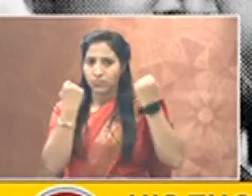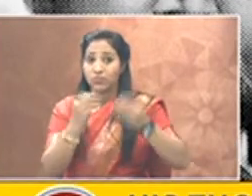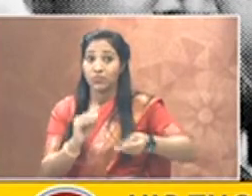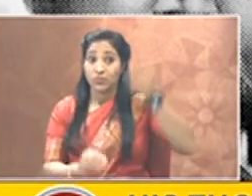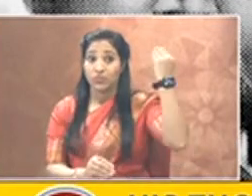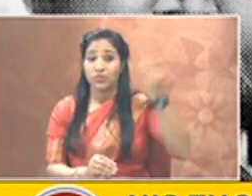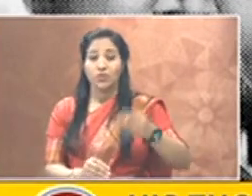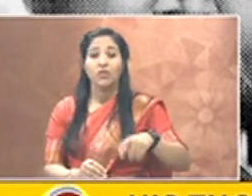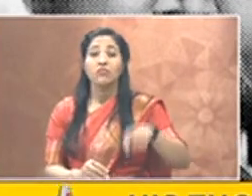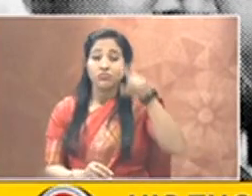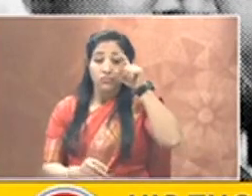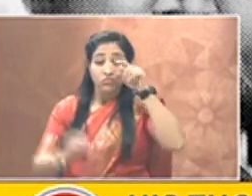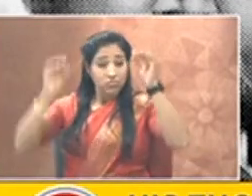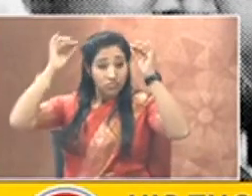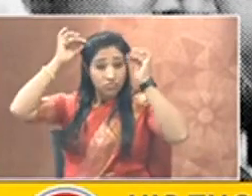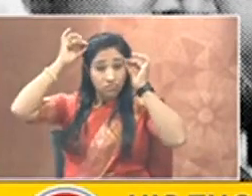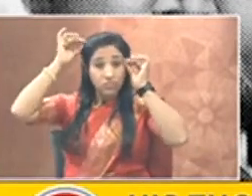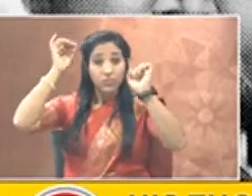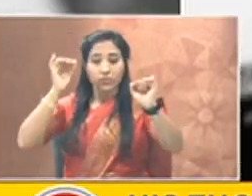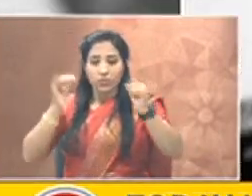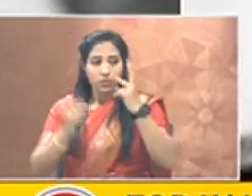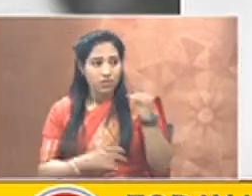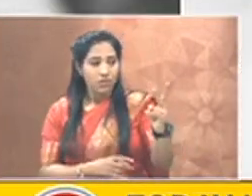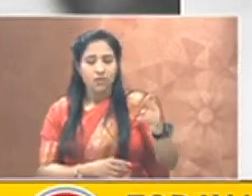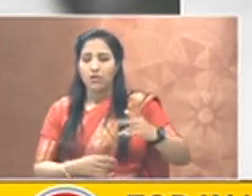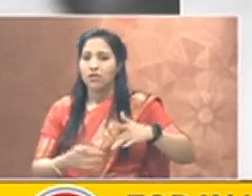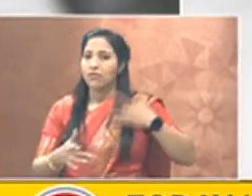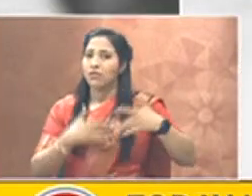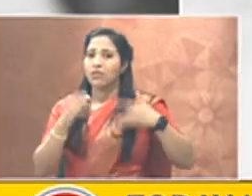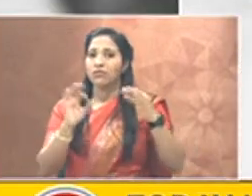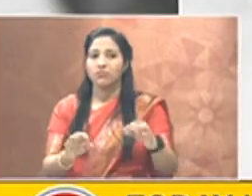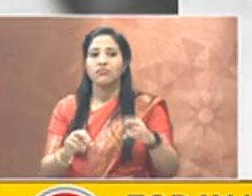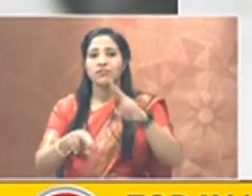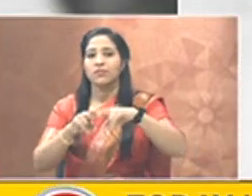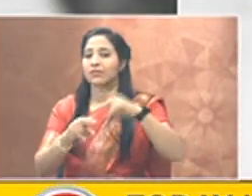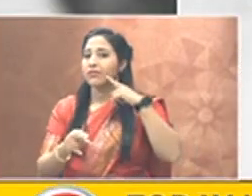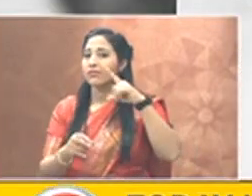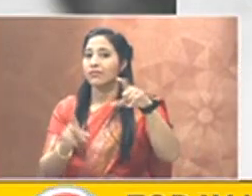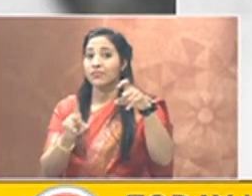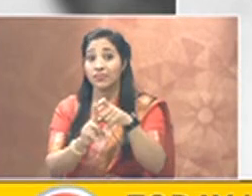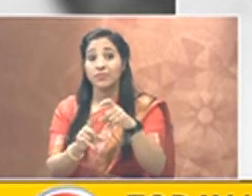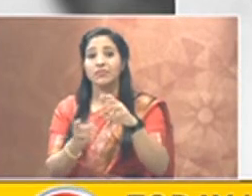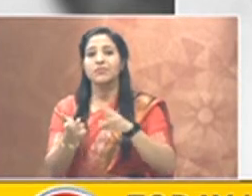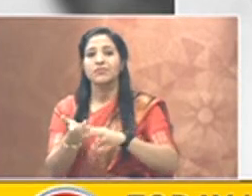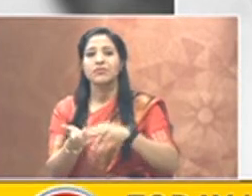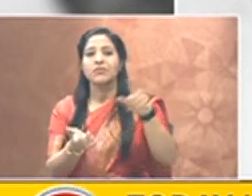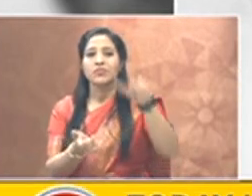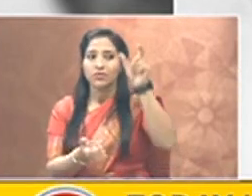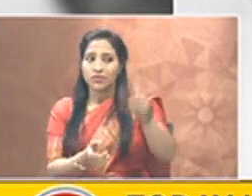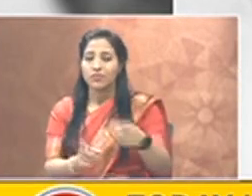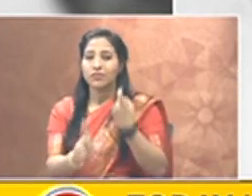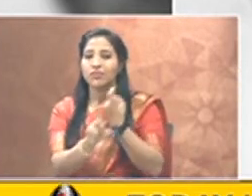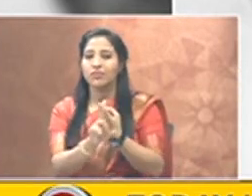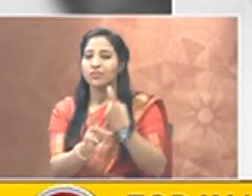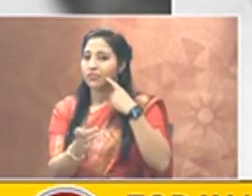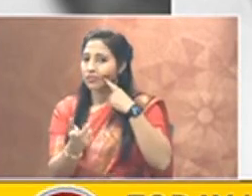भगत सिंह को बहुत प्रभावित किया था। आज फील्ड मार्शल के.एम. करियप्पा जी को